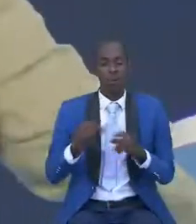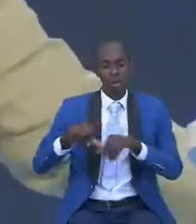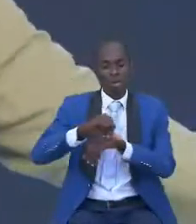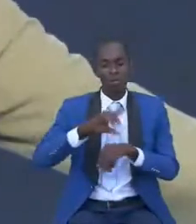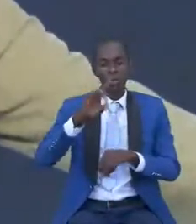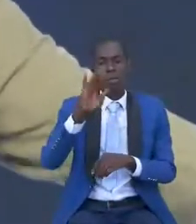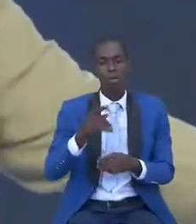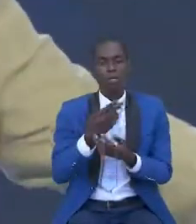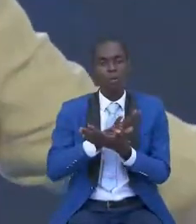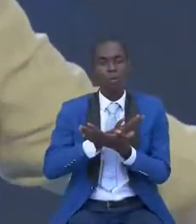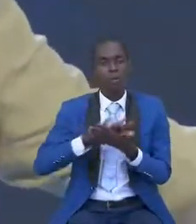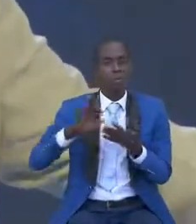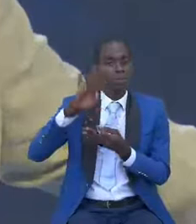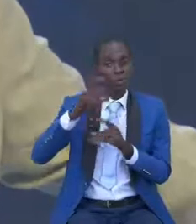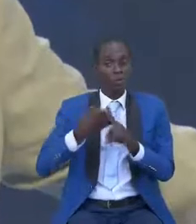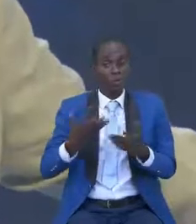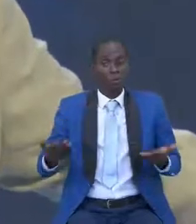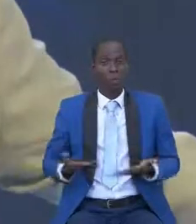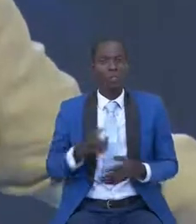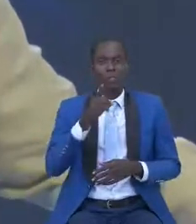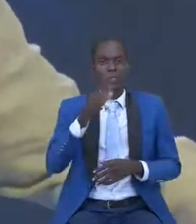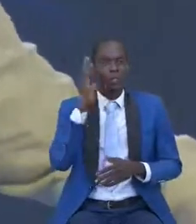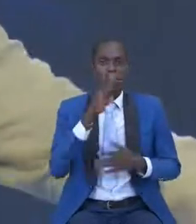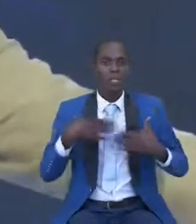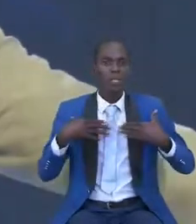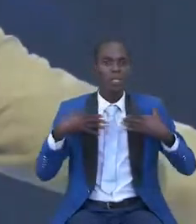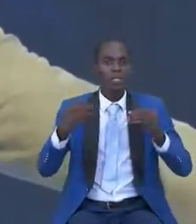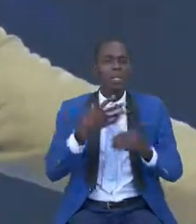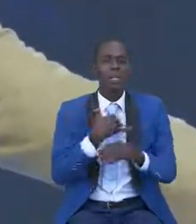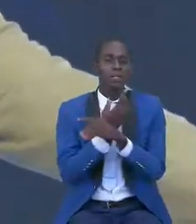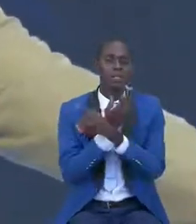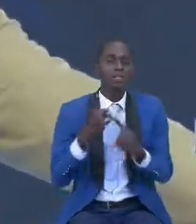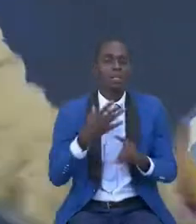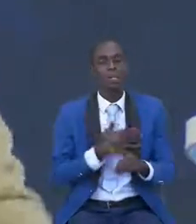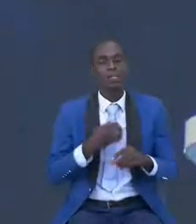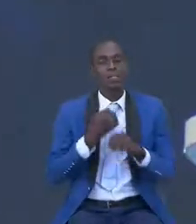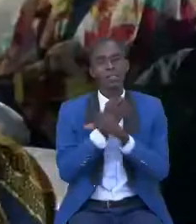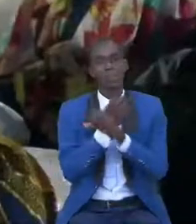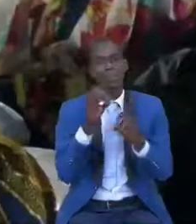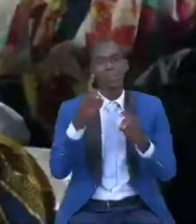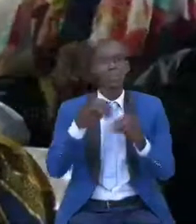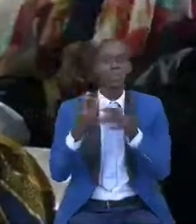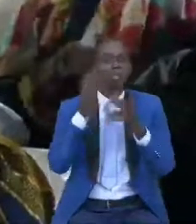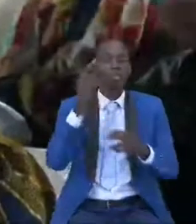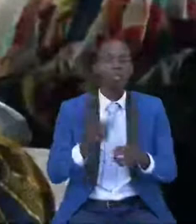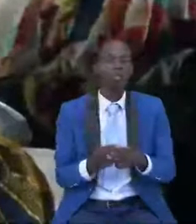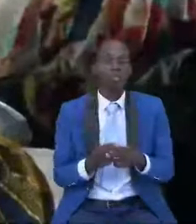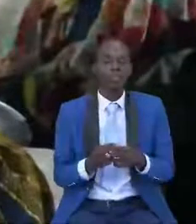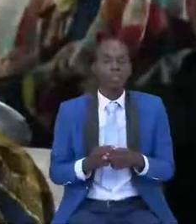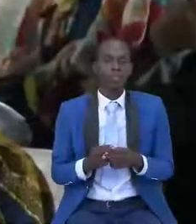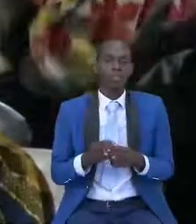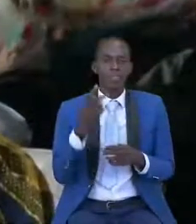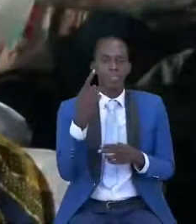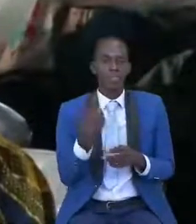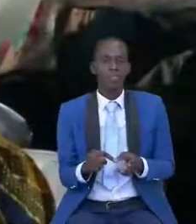d'ici, la parole où on te parle, le Saint-Esprit d'ici, et tu seras guéri et délivré et